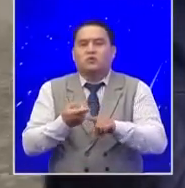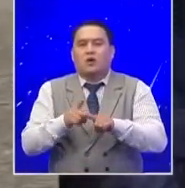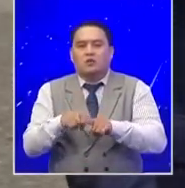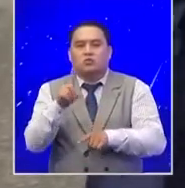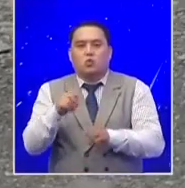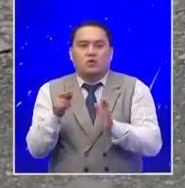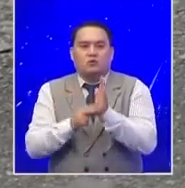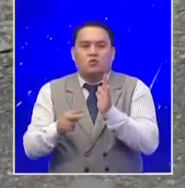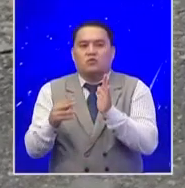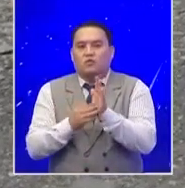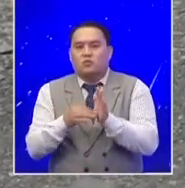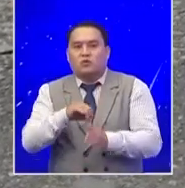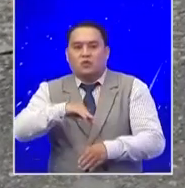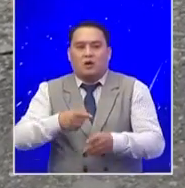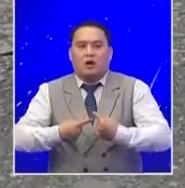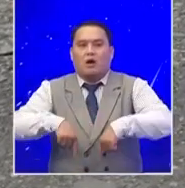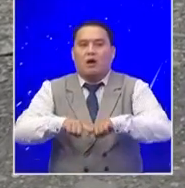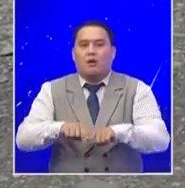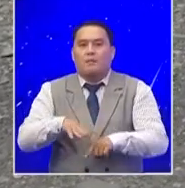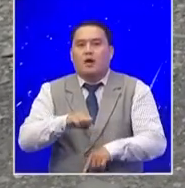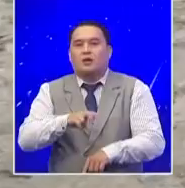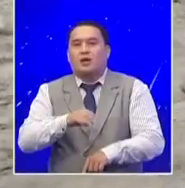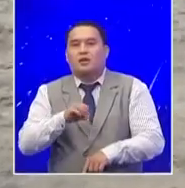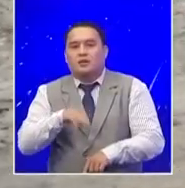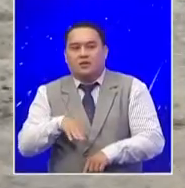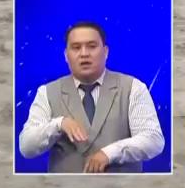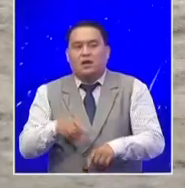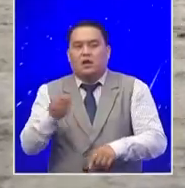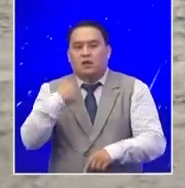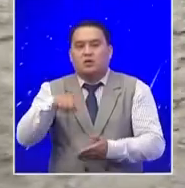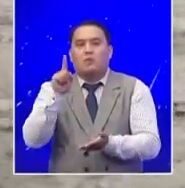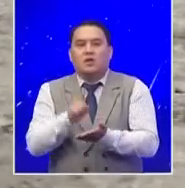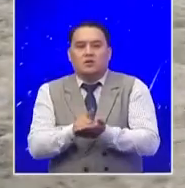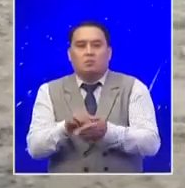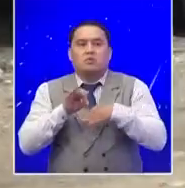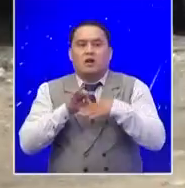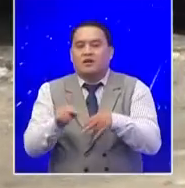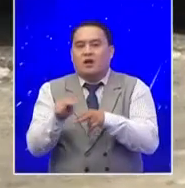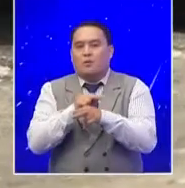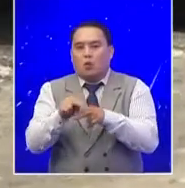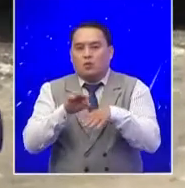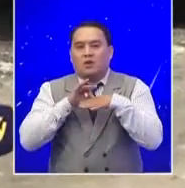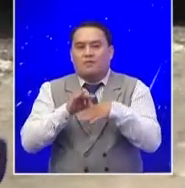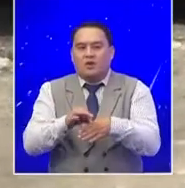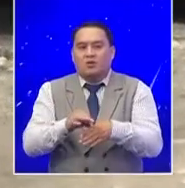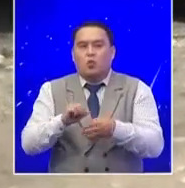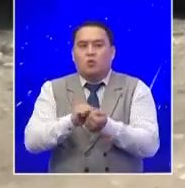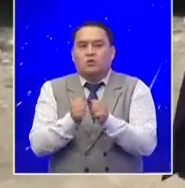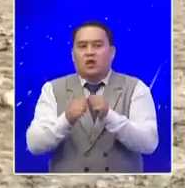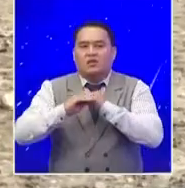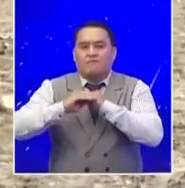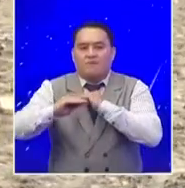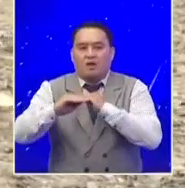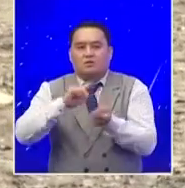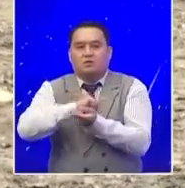198 миллионов тенге организация ТО «Монолит» взяла на себя обязательство провести капитальный ремонт с укладкой асфальта,